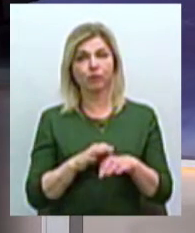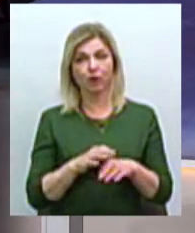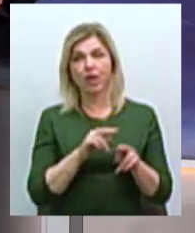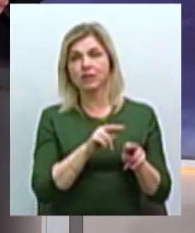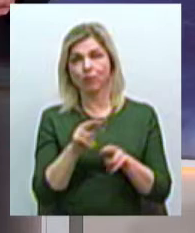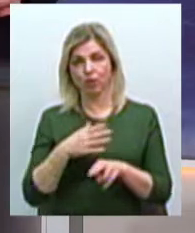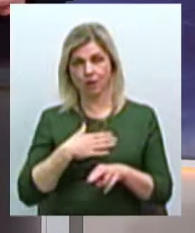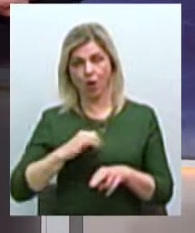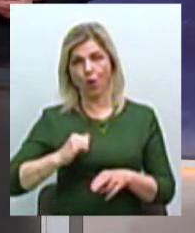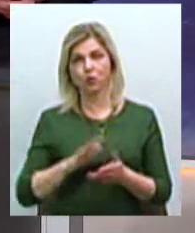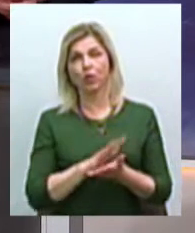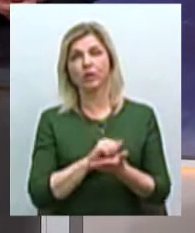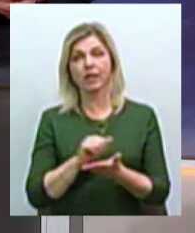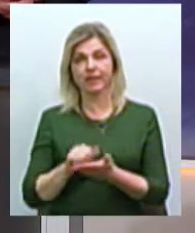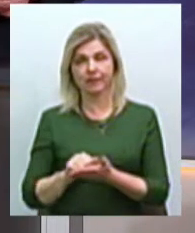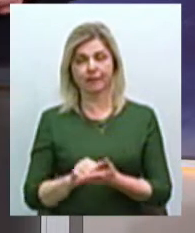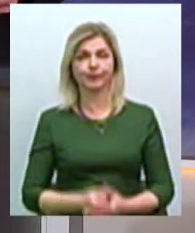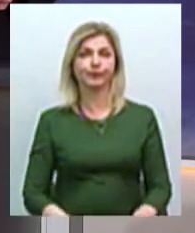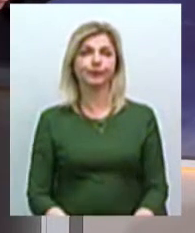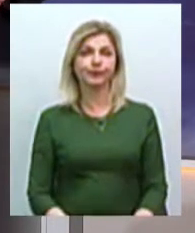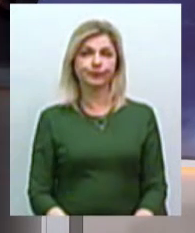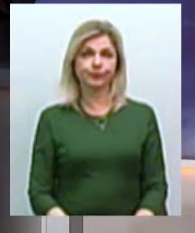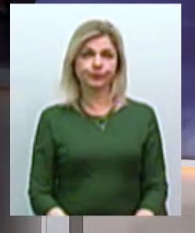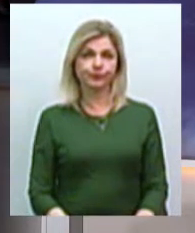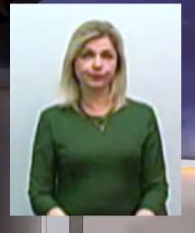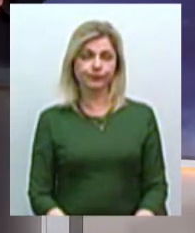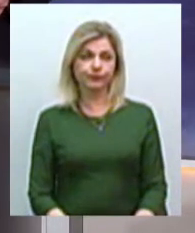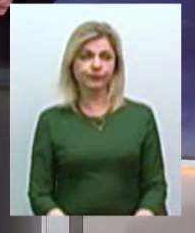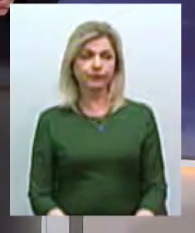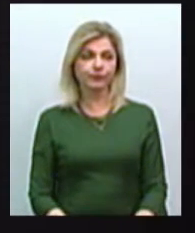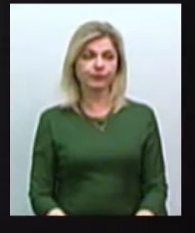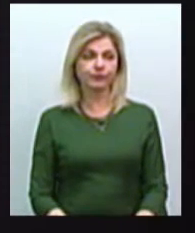наші колеги зі служби новин Світлана Кльосова та Сергій Куропятник. Сюжет, будь ласка.